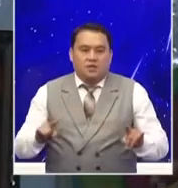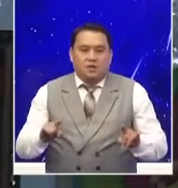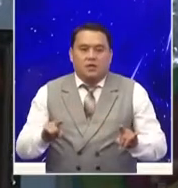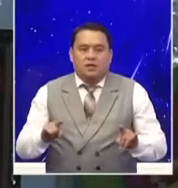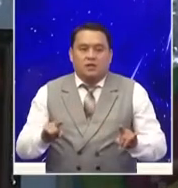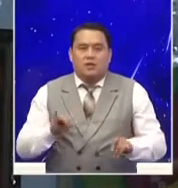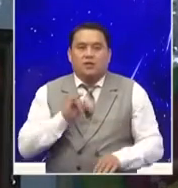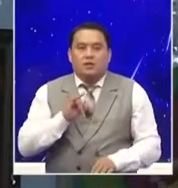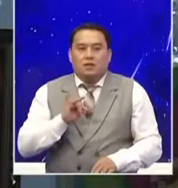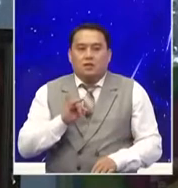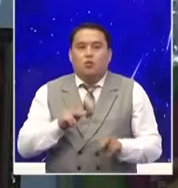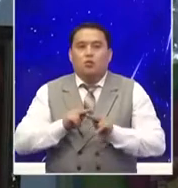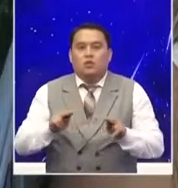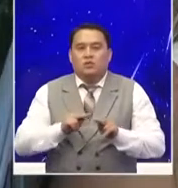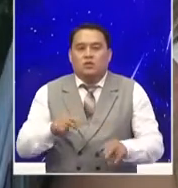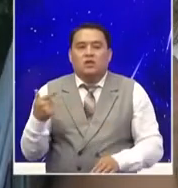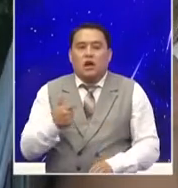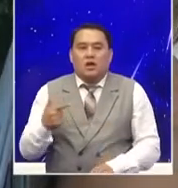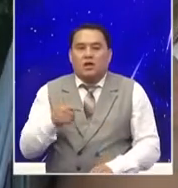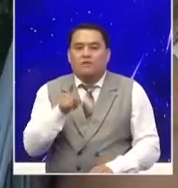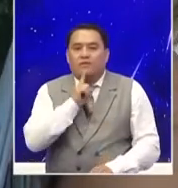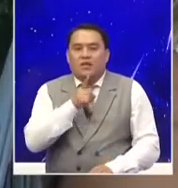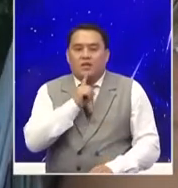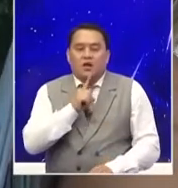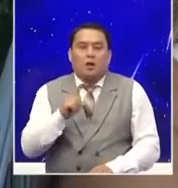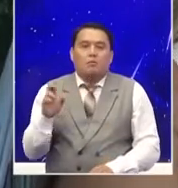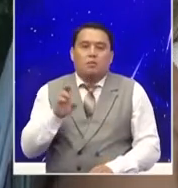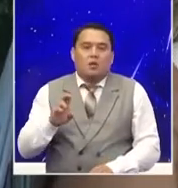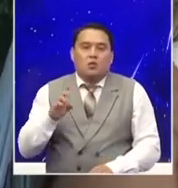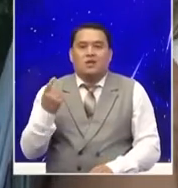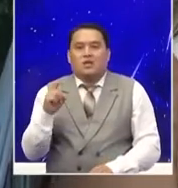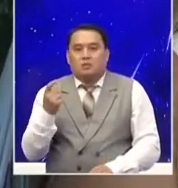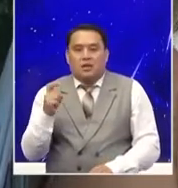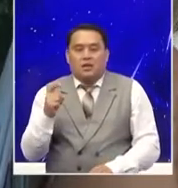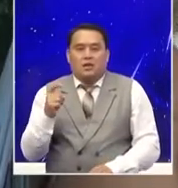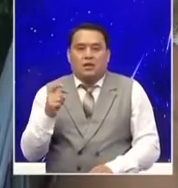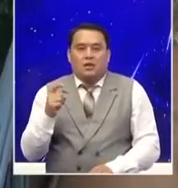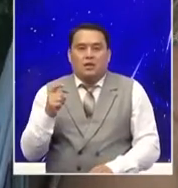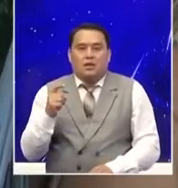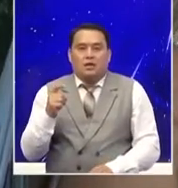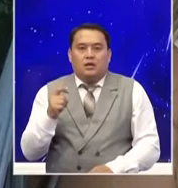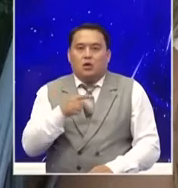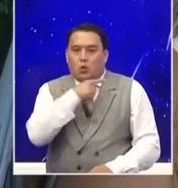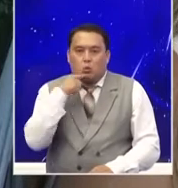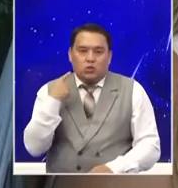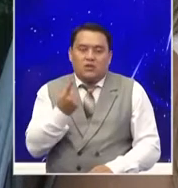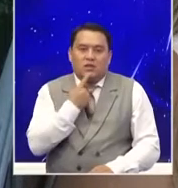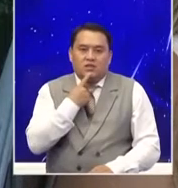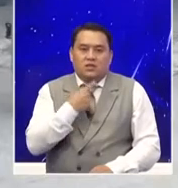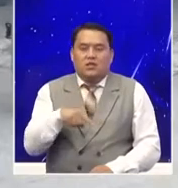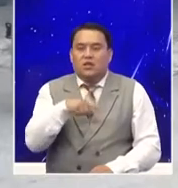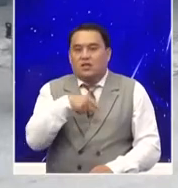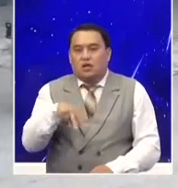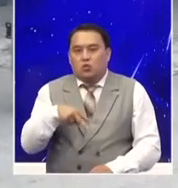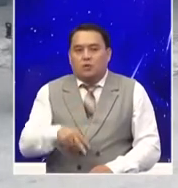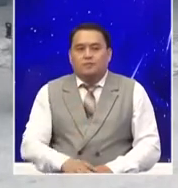педагоги, учителя географии, физики, биологии, химии, русского языка и литературы.